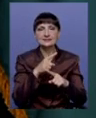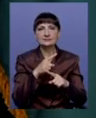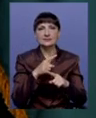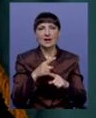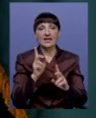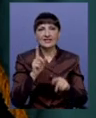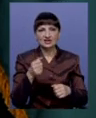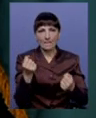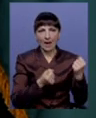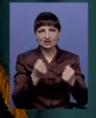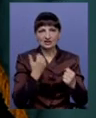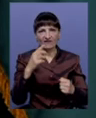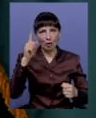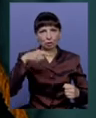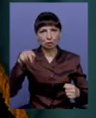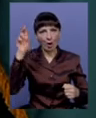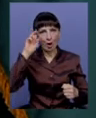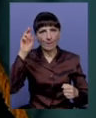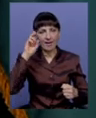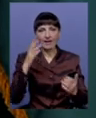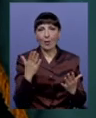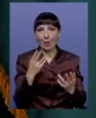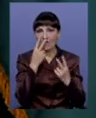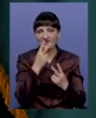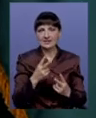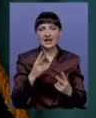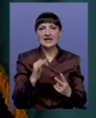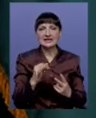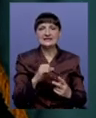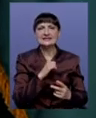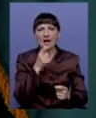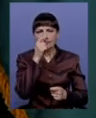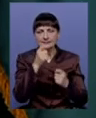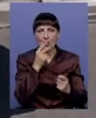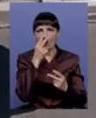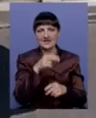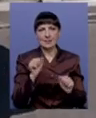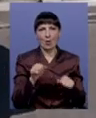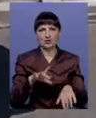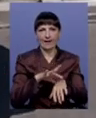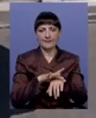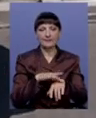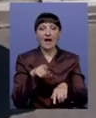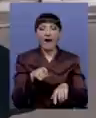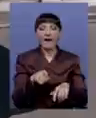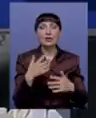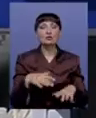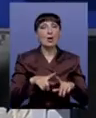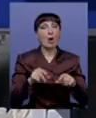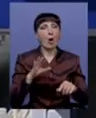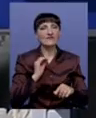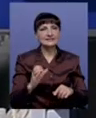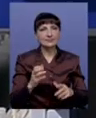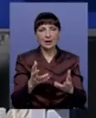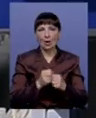вычислить госномер автомашины и обратить внимание на самые незаметные моменты. А это уже фронт-офисы, приемные